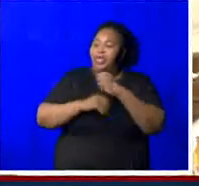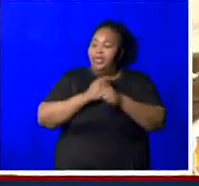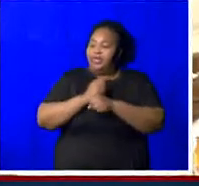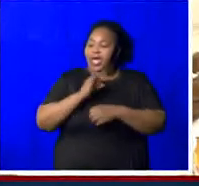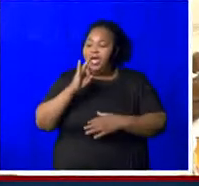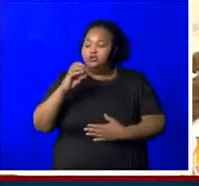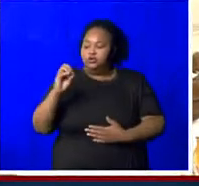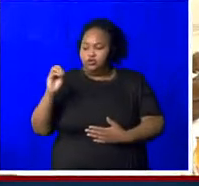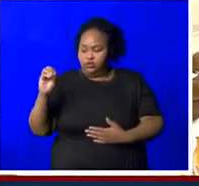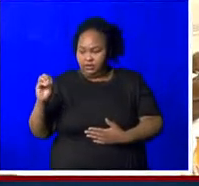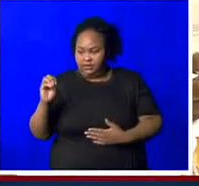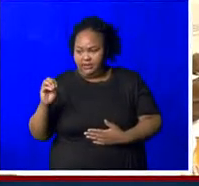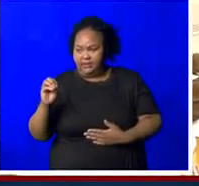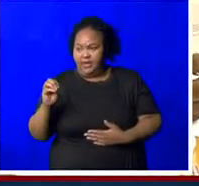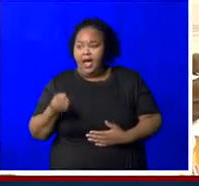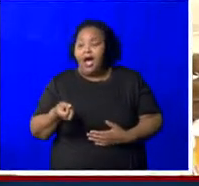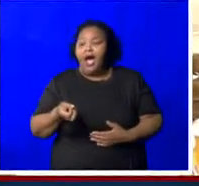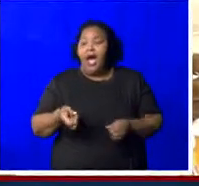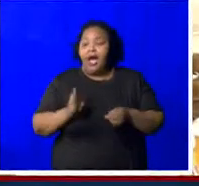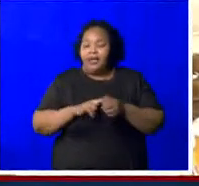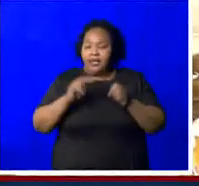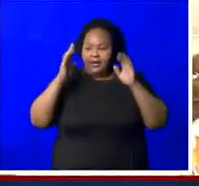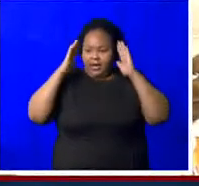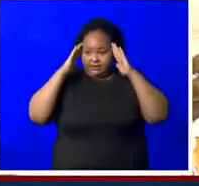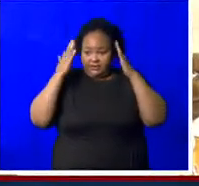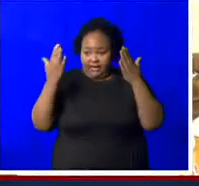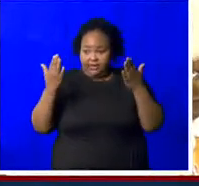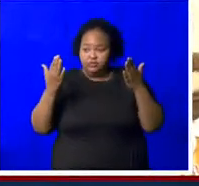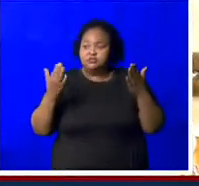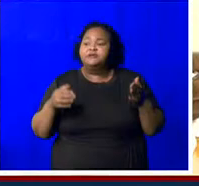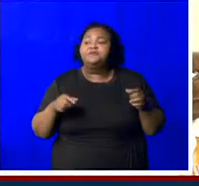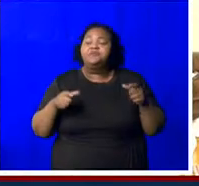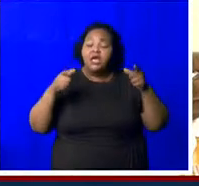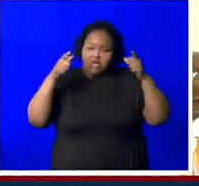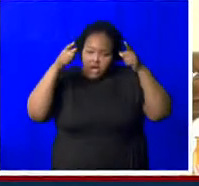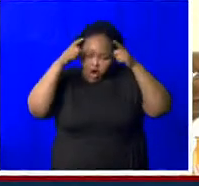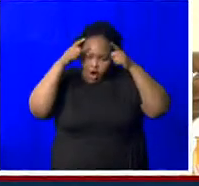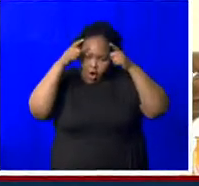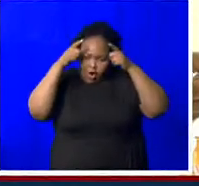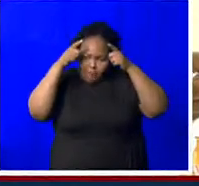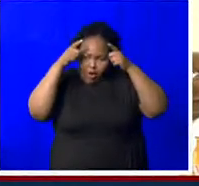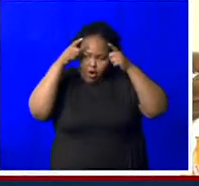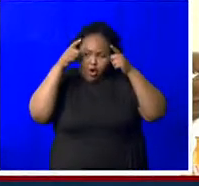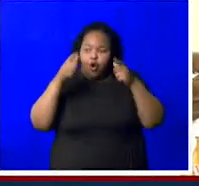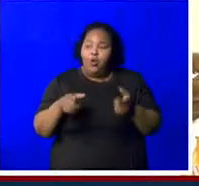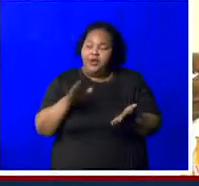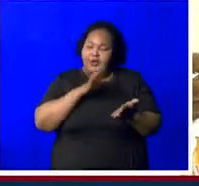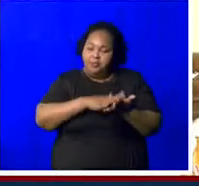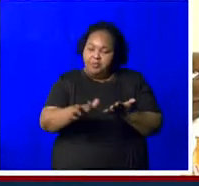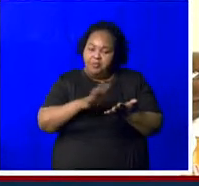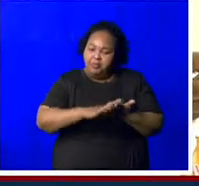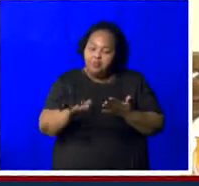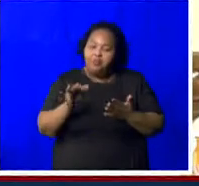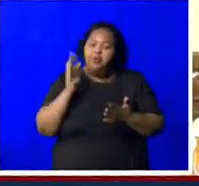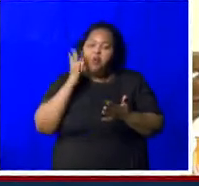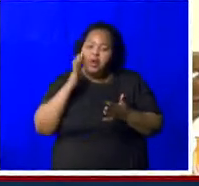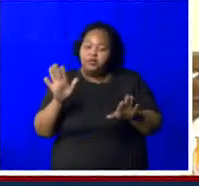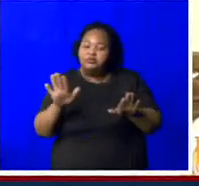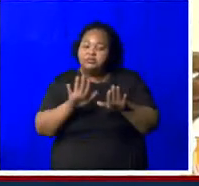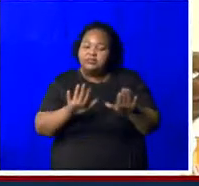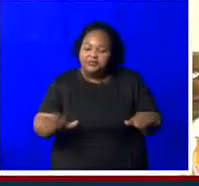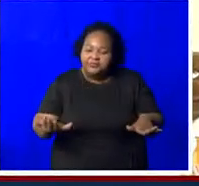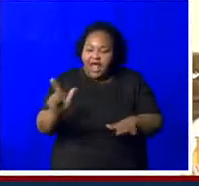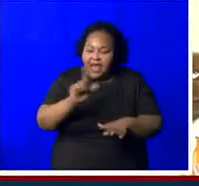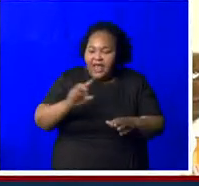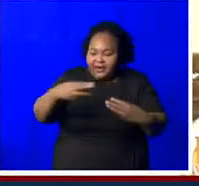idea yukuti. Kukonga lulo kulunye wako. Ulkiniso kutala kupilkiniso lakona. Likine kupinjalo. Mile yungi ngale sipegana na